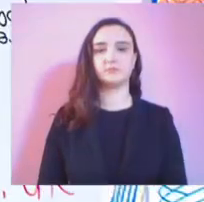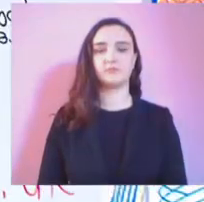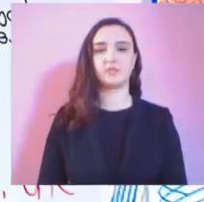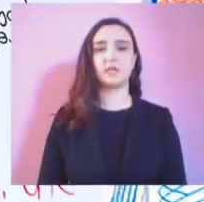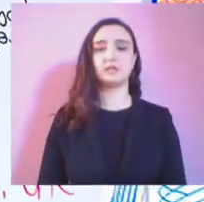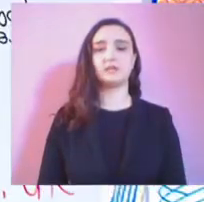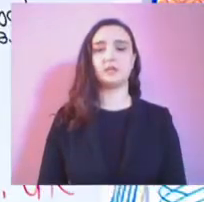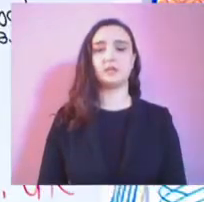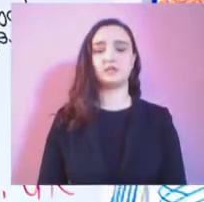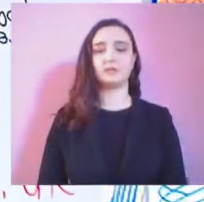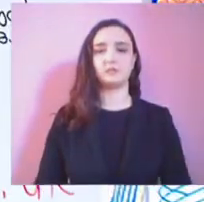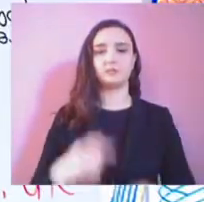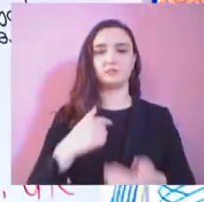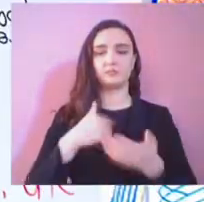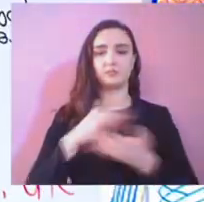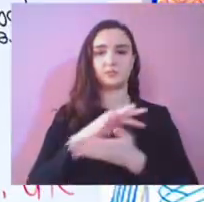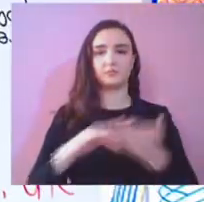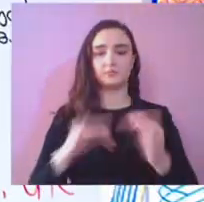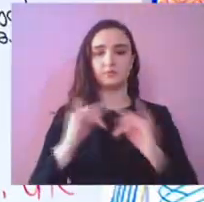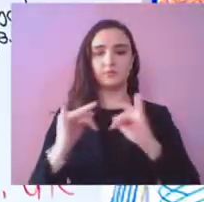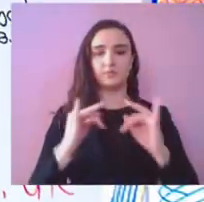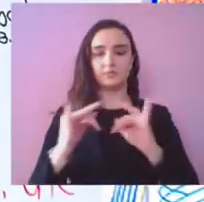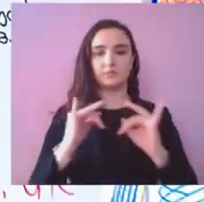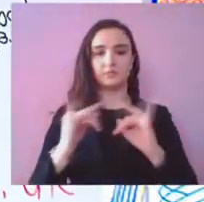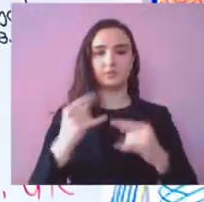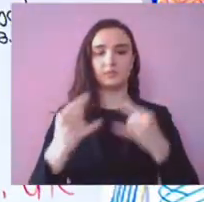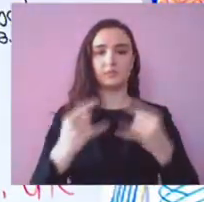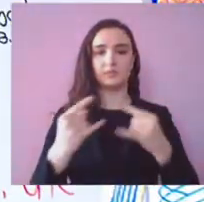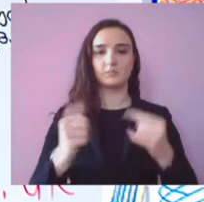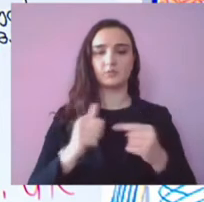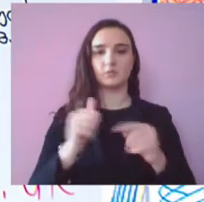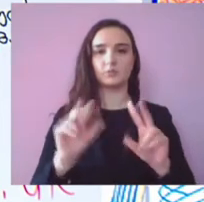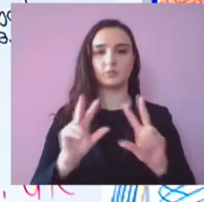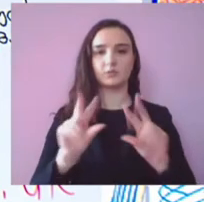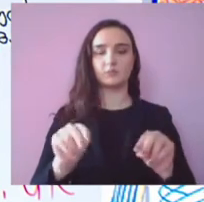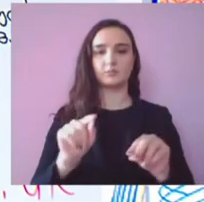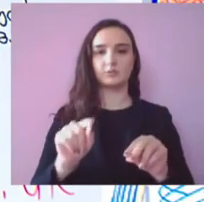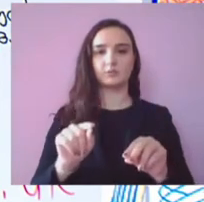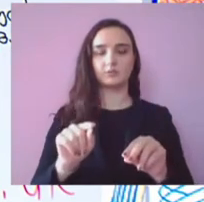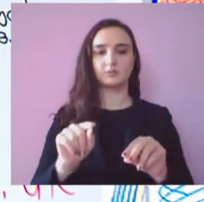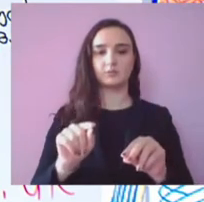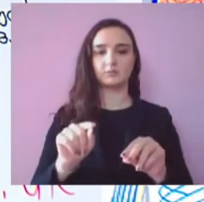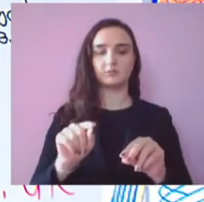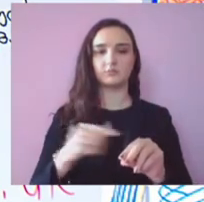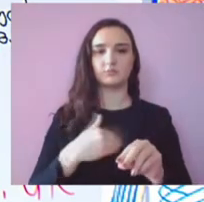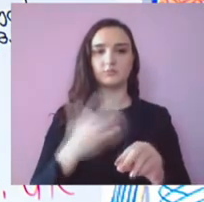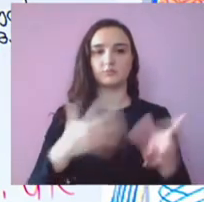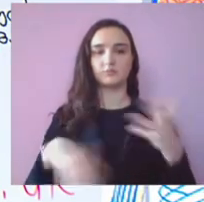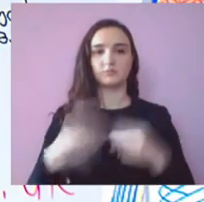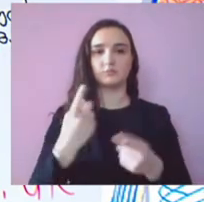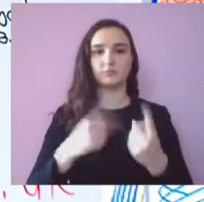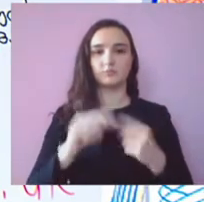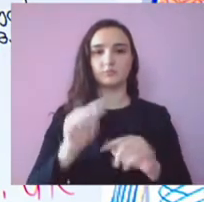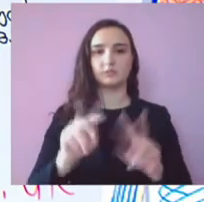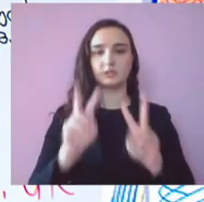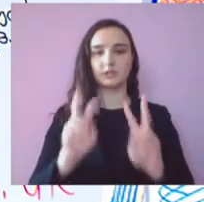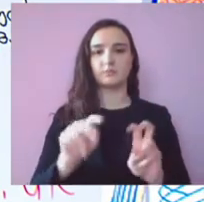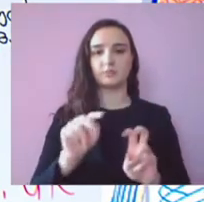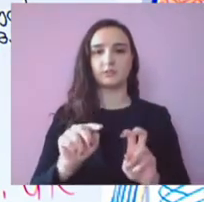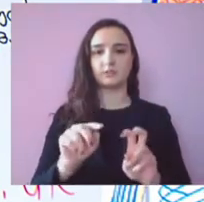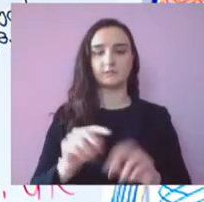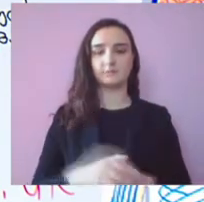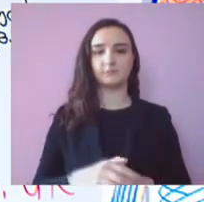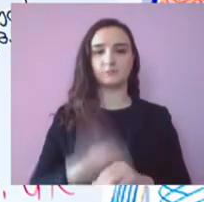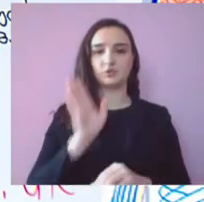vagzelebt saubars, vagzelebt gadatsemas da rogorc dakpirdit. Chven vubrundebit temas, romelis